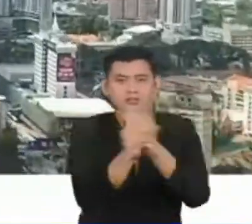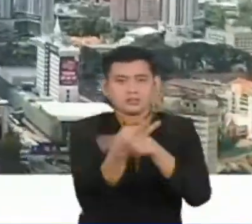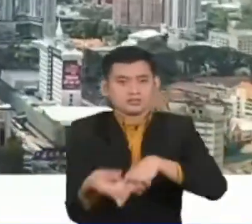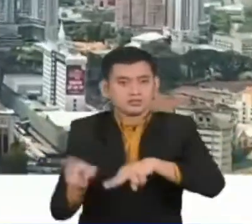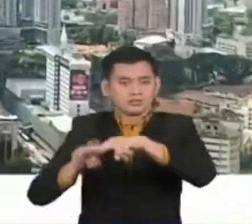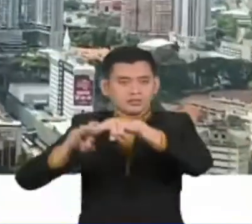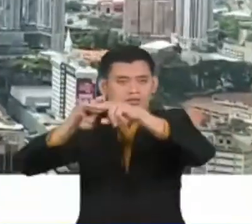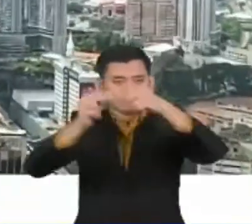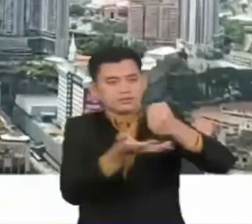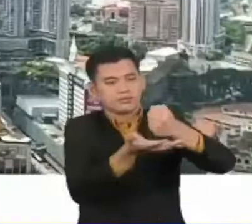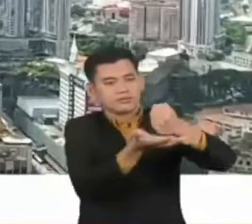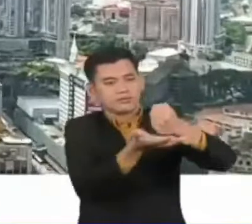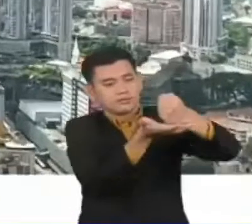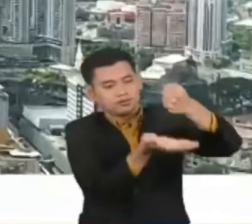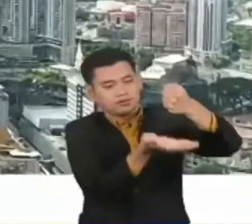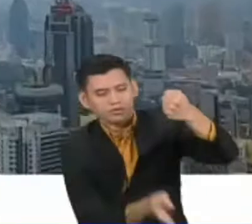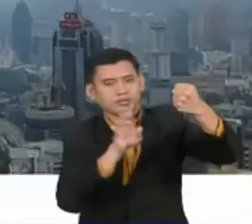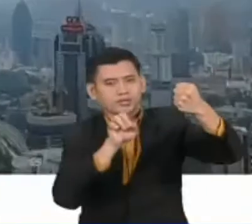dana bernilai